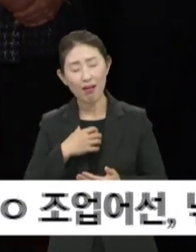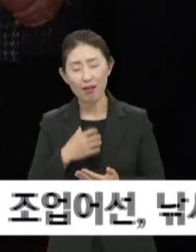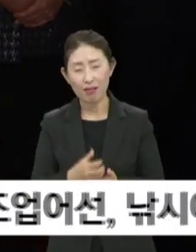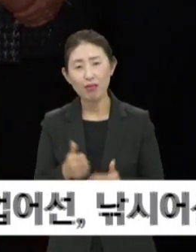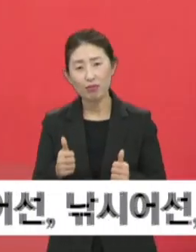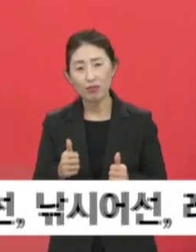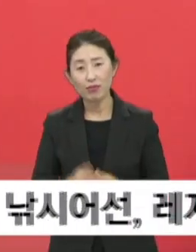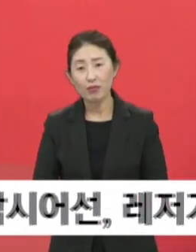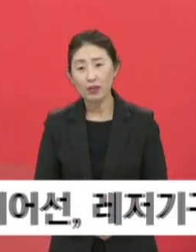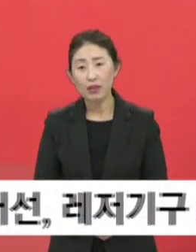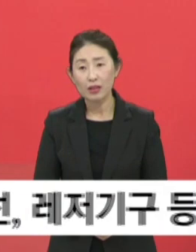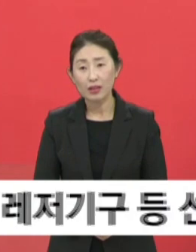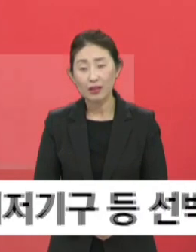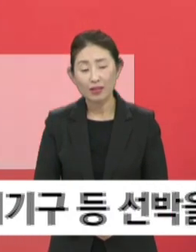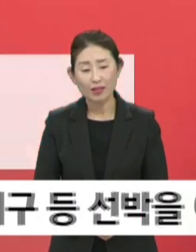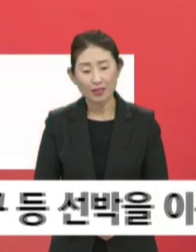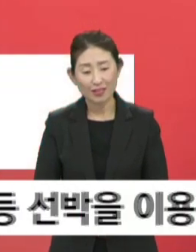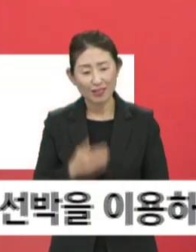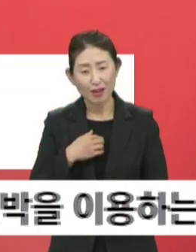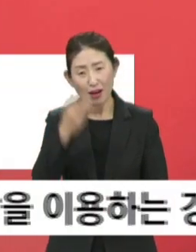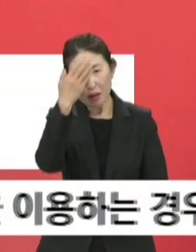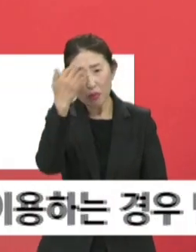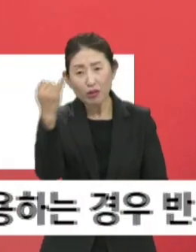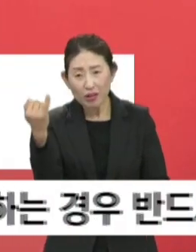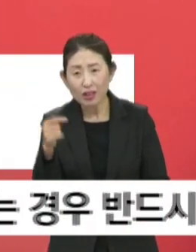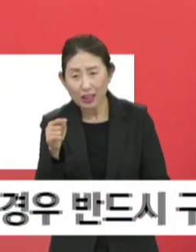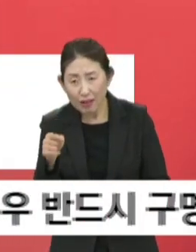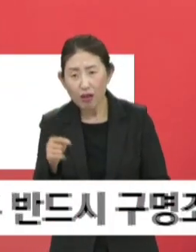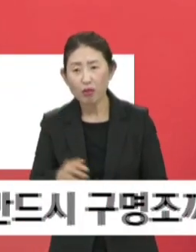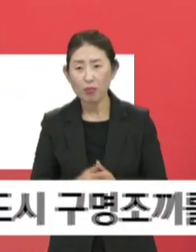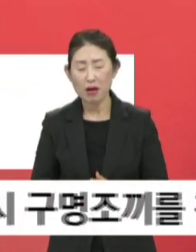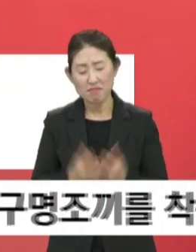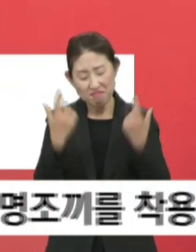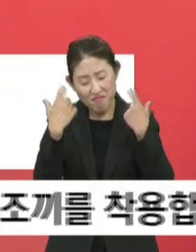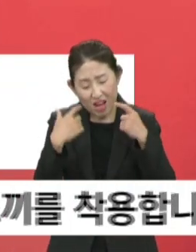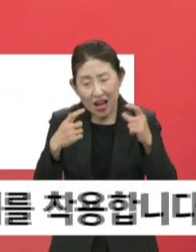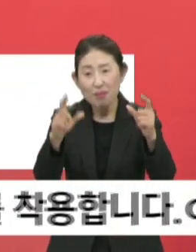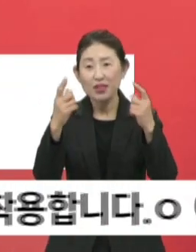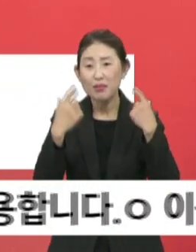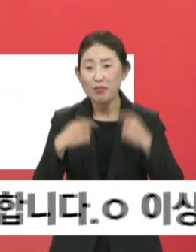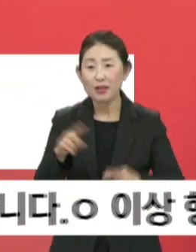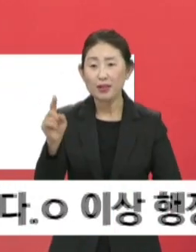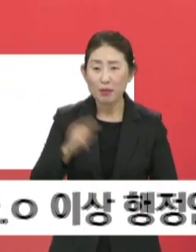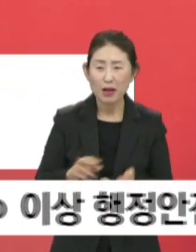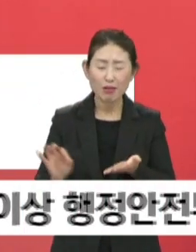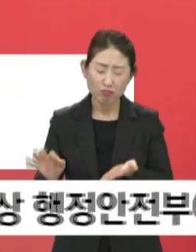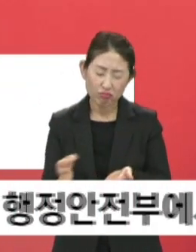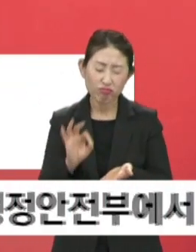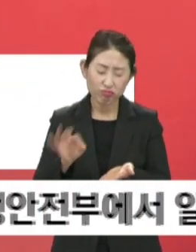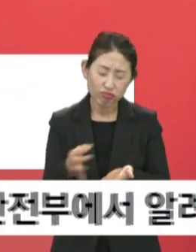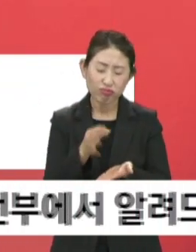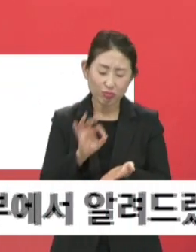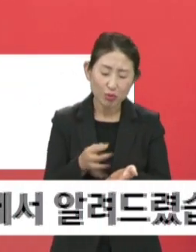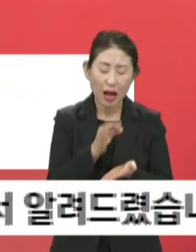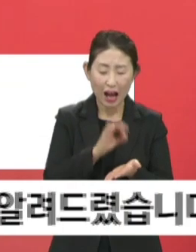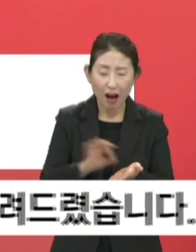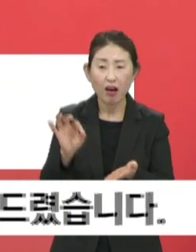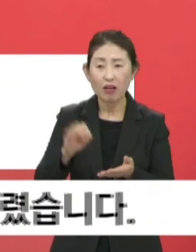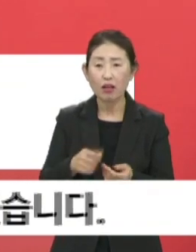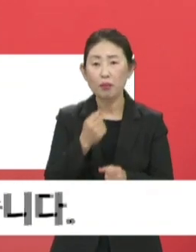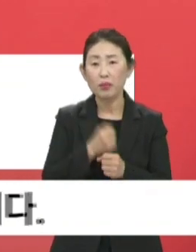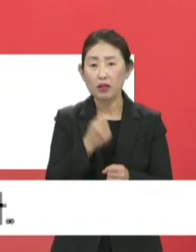감회해졌습니다. 할머니께서 참 여러 날 밤 지새면서 만드셨는데